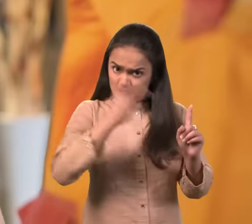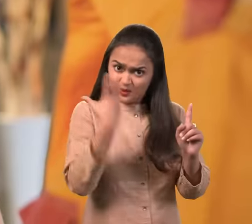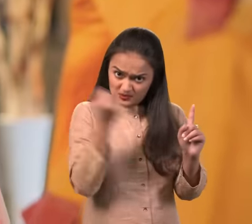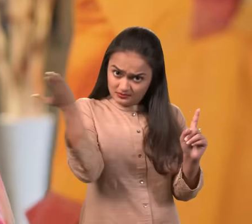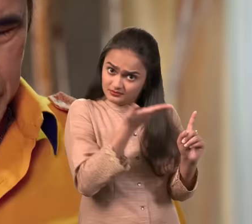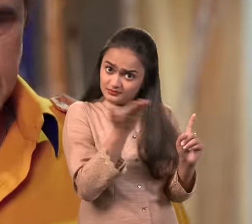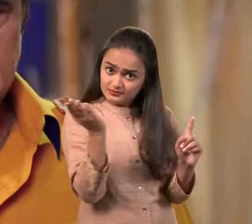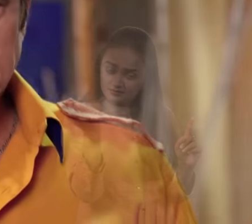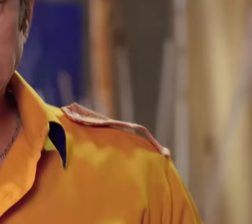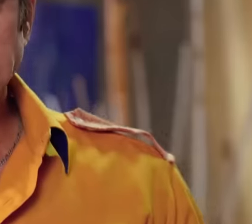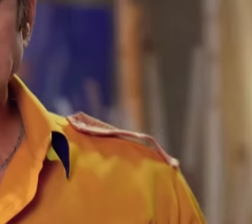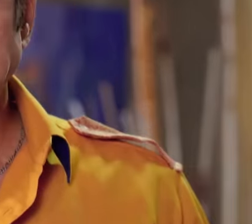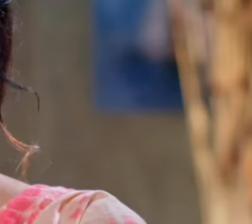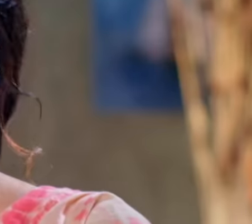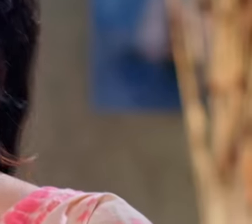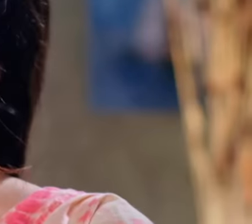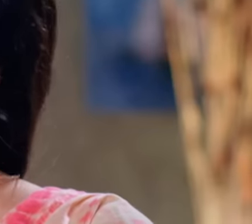आप कुछ कहना चाहेंगे?